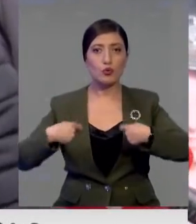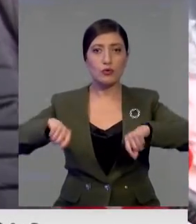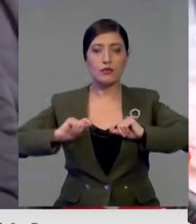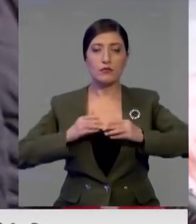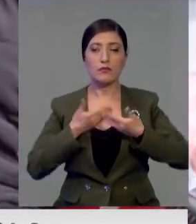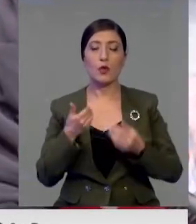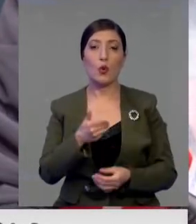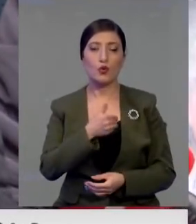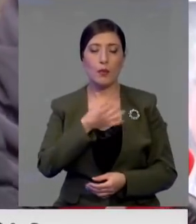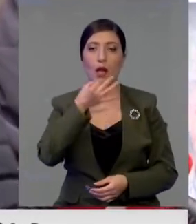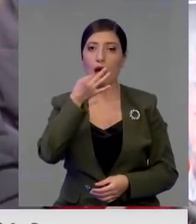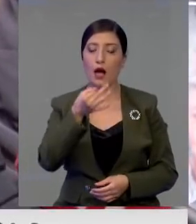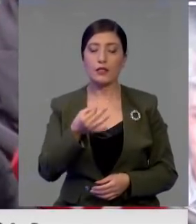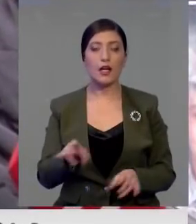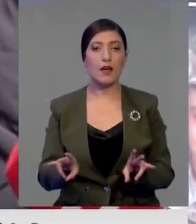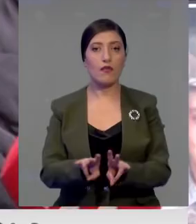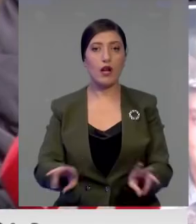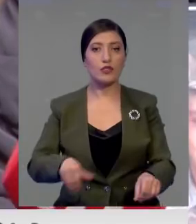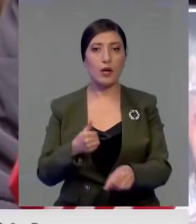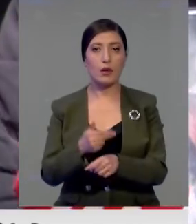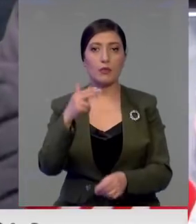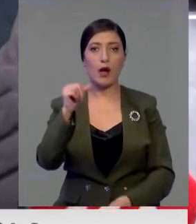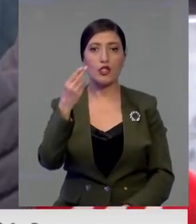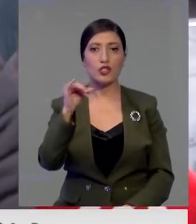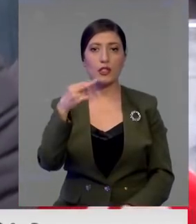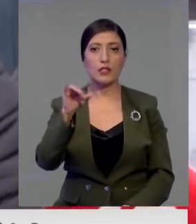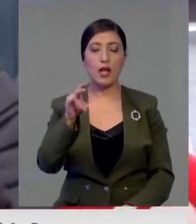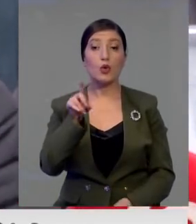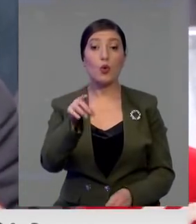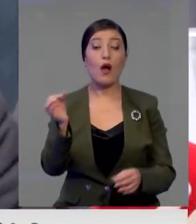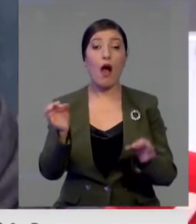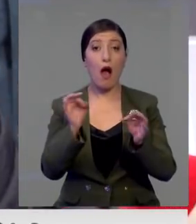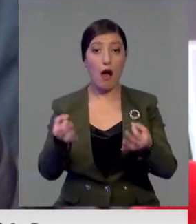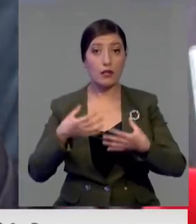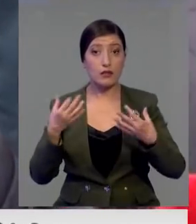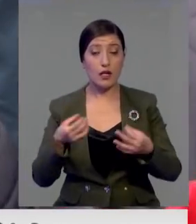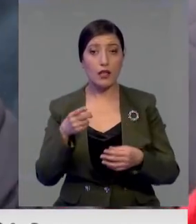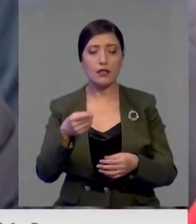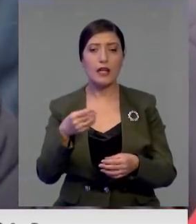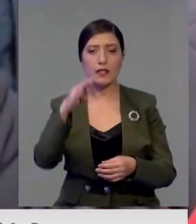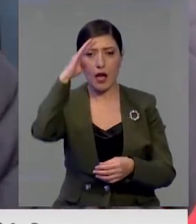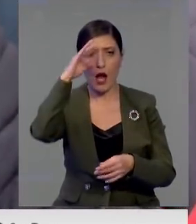որ ասենք, պարոն Փաշինյան, դուք ասեցի գոհ եմ ձեզանից, որ իմ տղայի գործը կարճումից